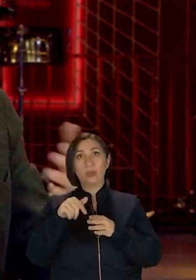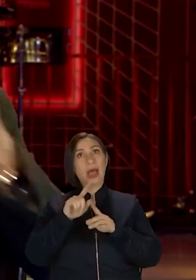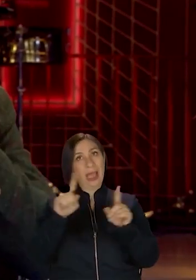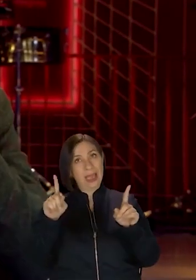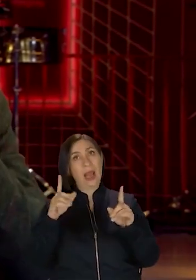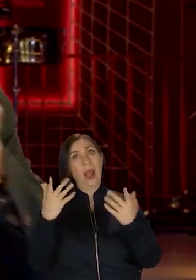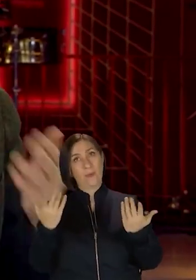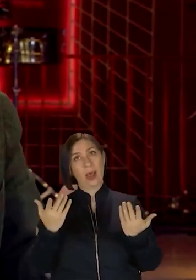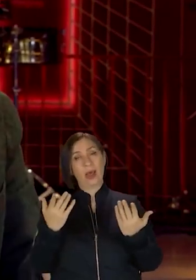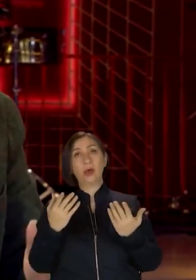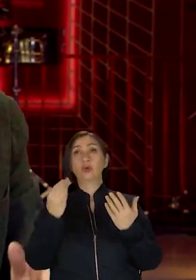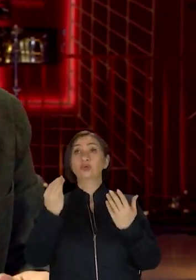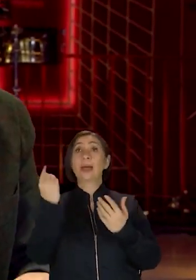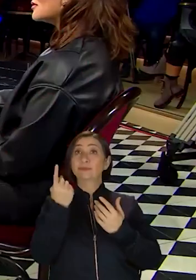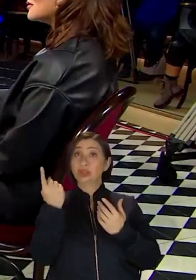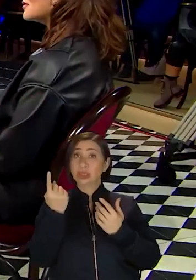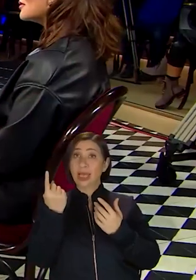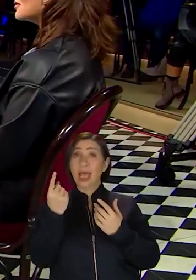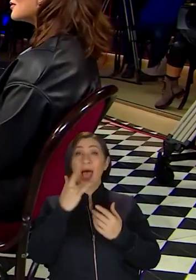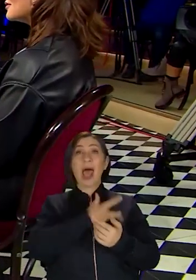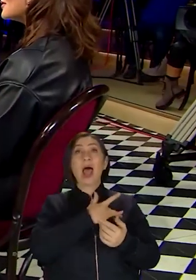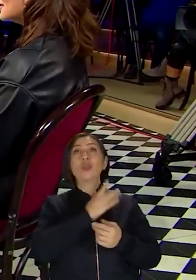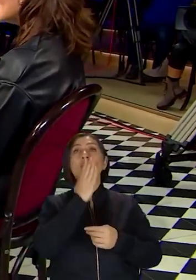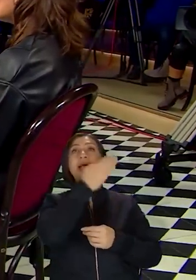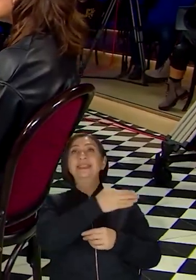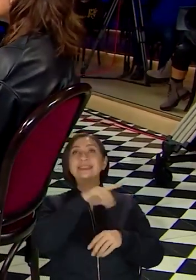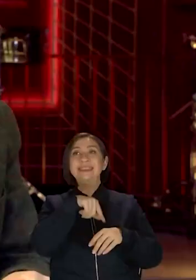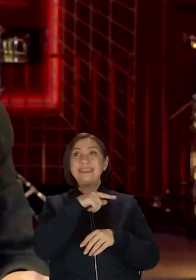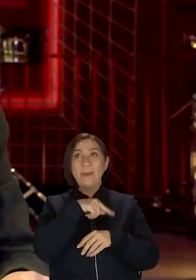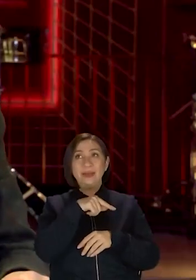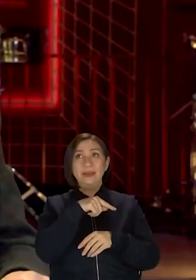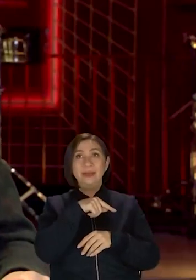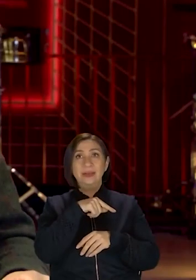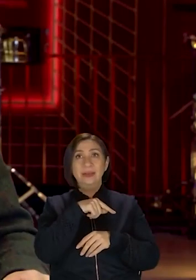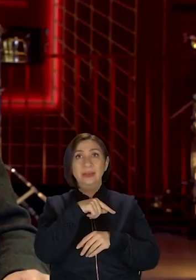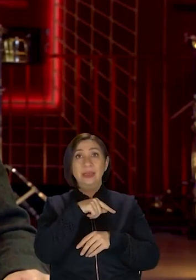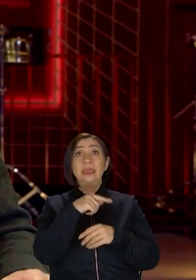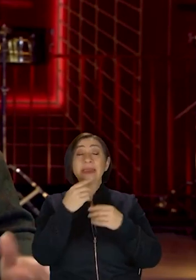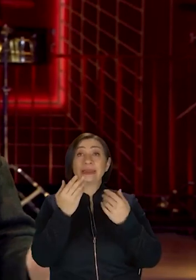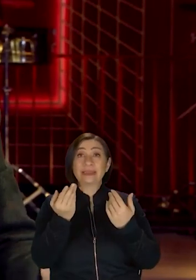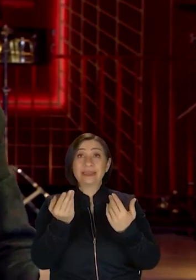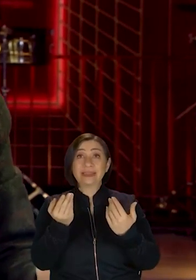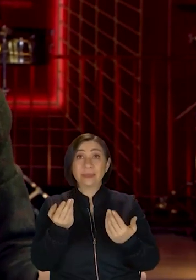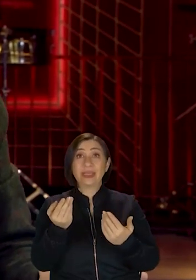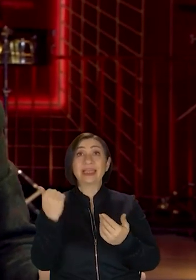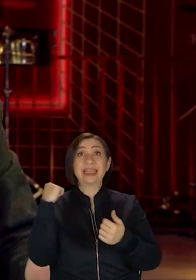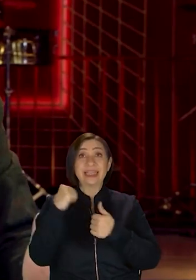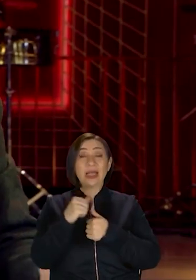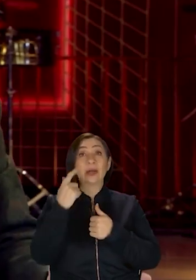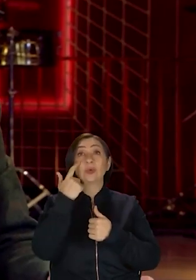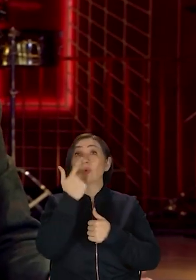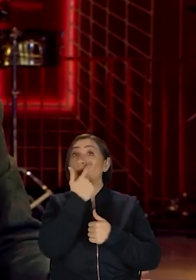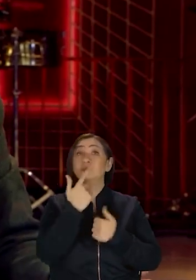ama... Aslında güzel de bir şey. Anadolu'ya geçtiğimizde tabii ki yine